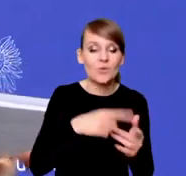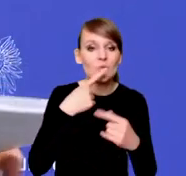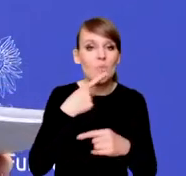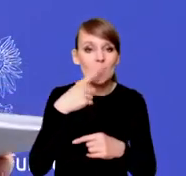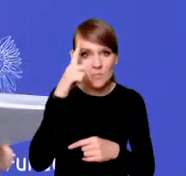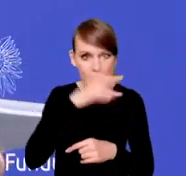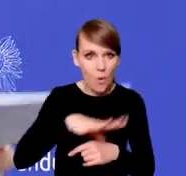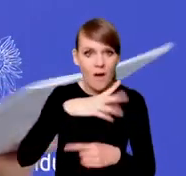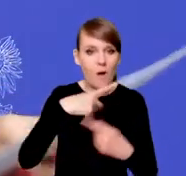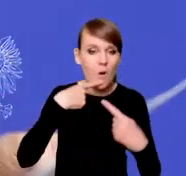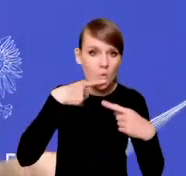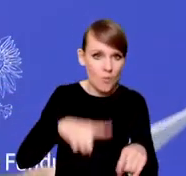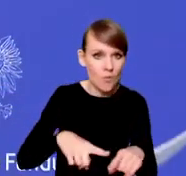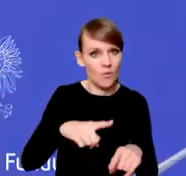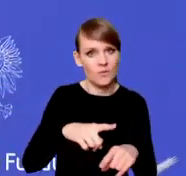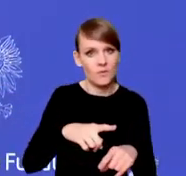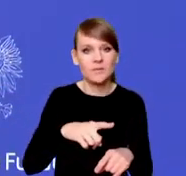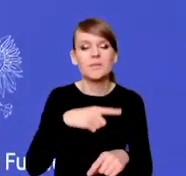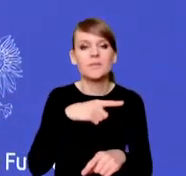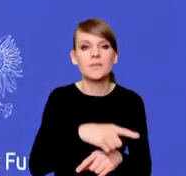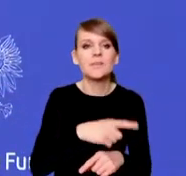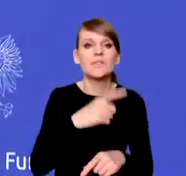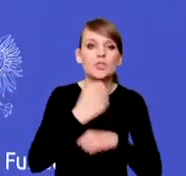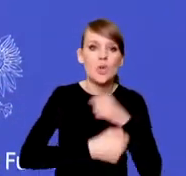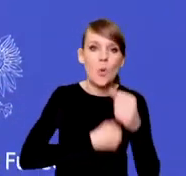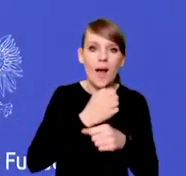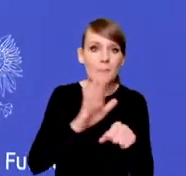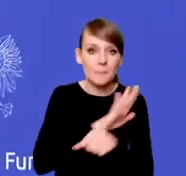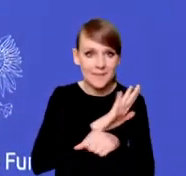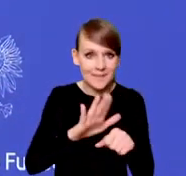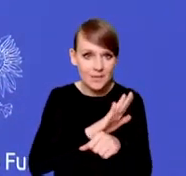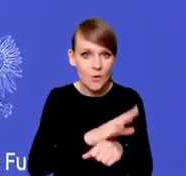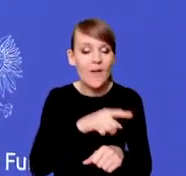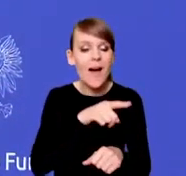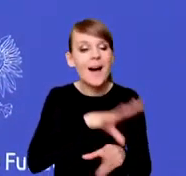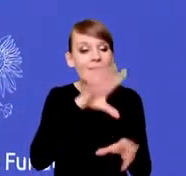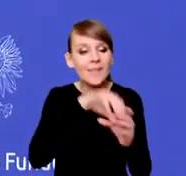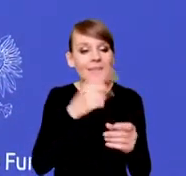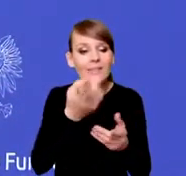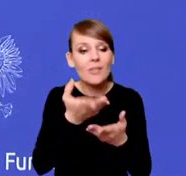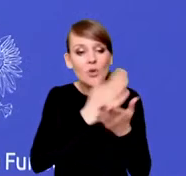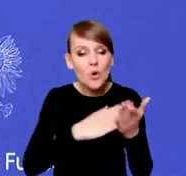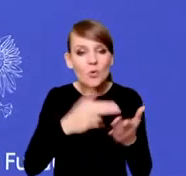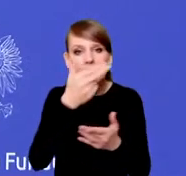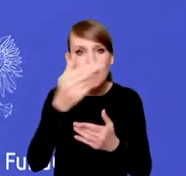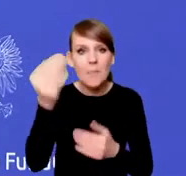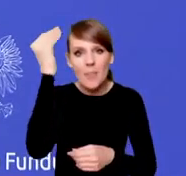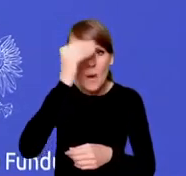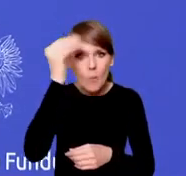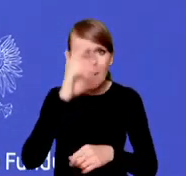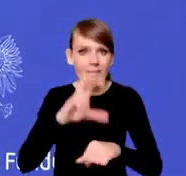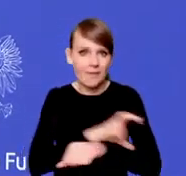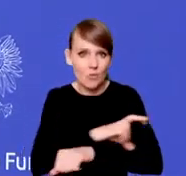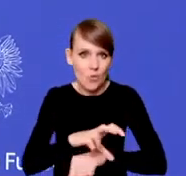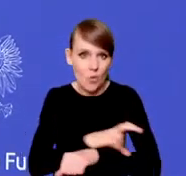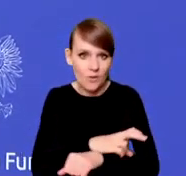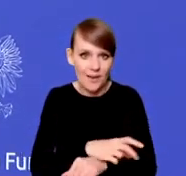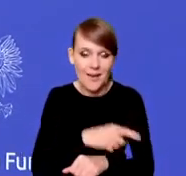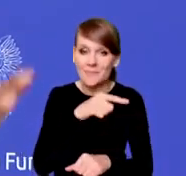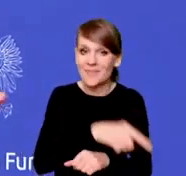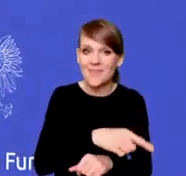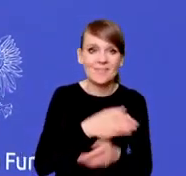odpowiedzialności, odpowiedzialnego podejścia do prowadzenia działalności biznesowej dotyczy też nauki i technologii. W wytycznych wyraźnie się mówi,